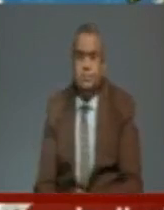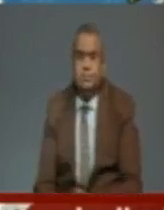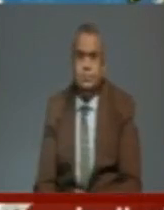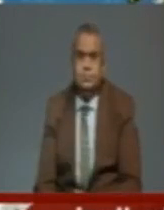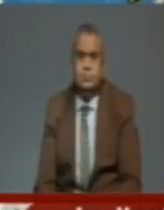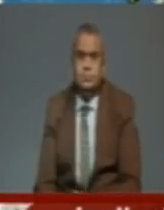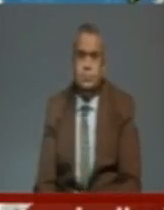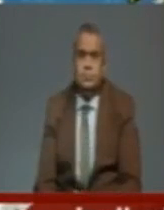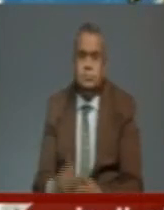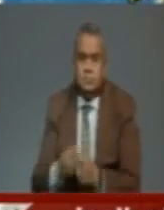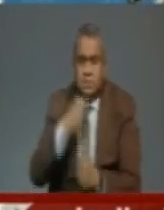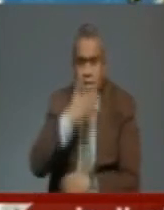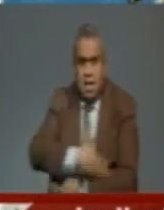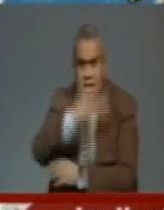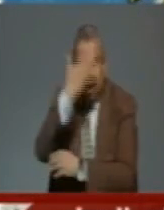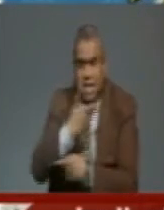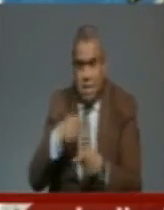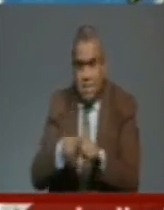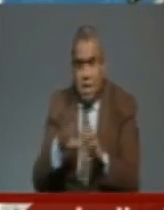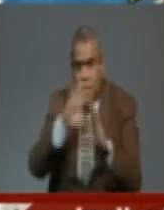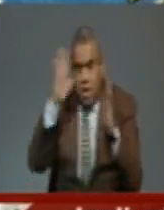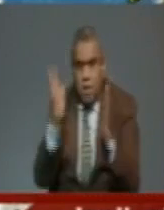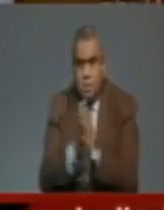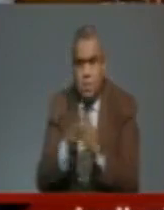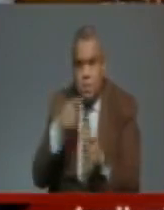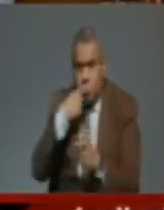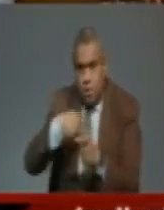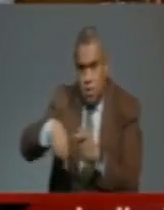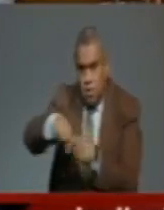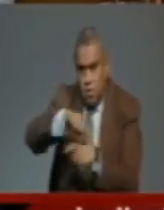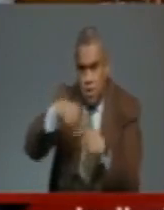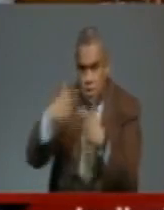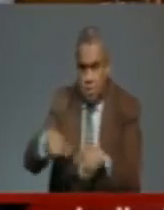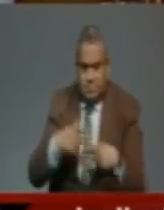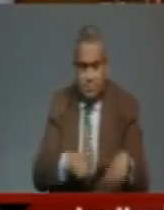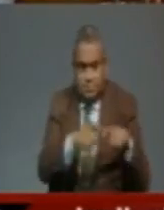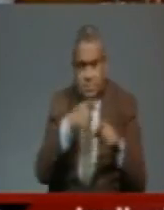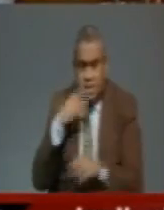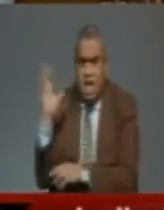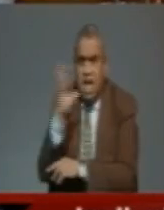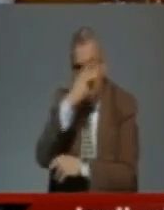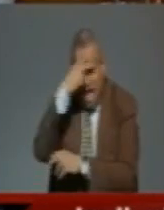الحاجز ده معانا عشان تبقى كل احواض مينا العريش كلها مؤمنه.